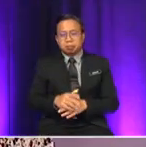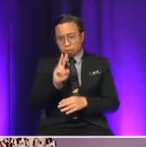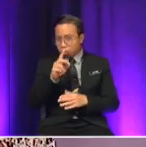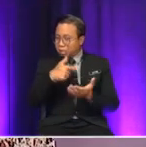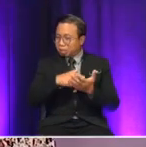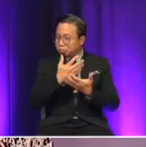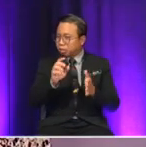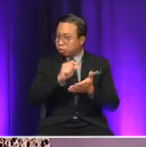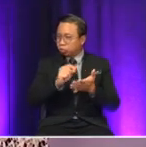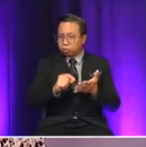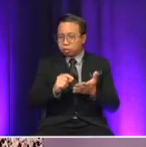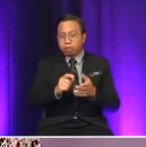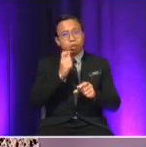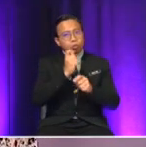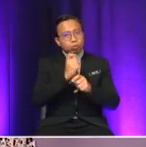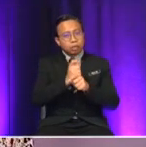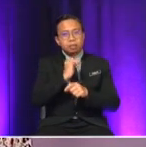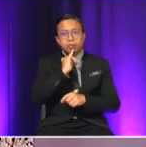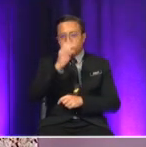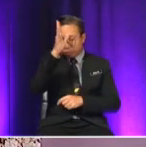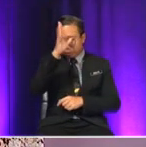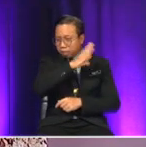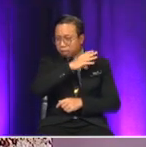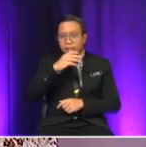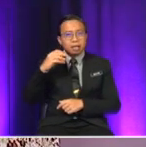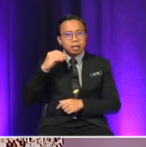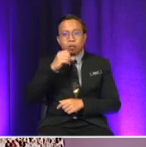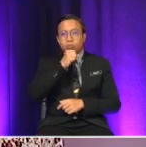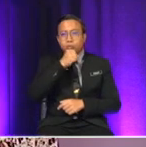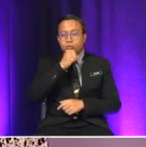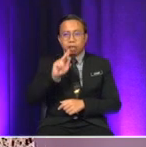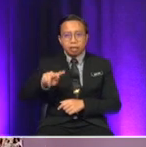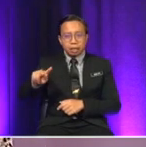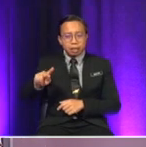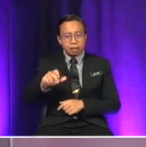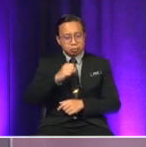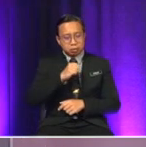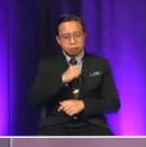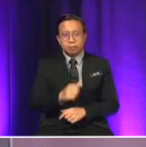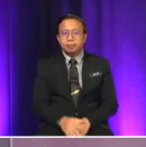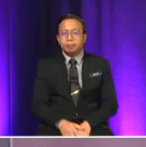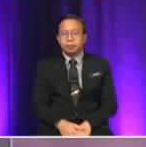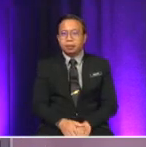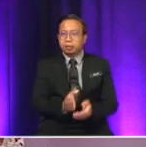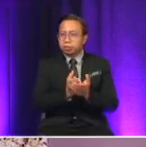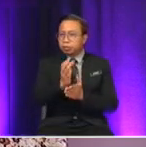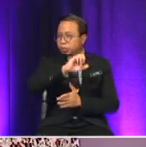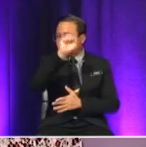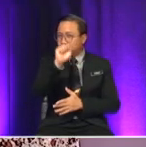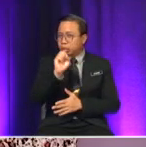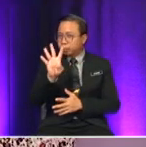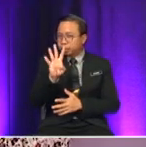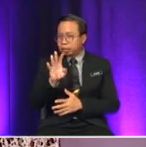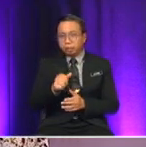ialah peranan ibu bapa dan juga umur kanak-kanak itu sendiri. Baik, kita teruskan dengan soalan yang keempat.